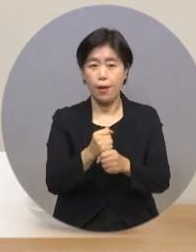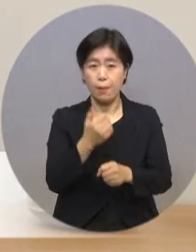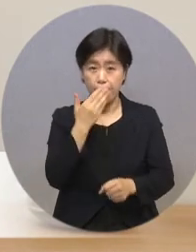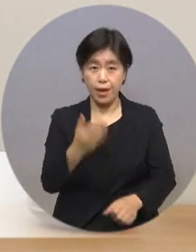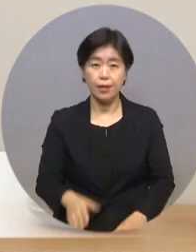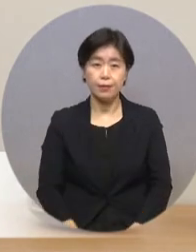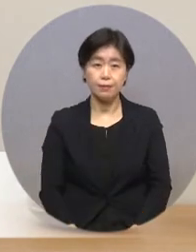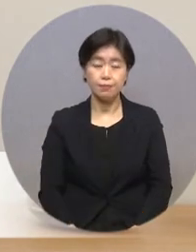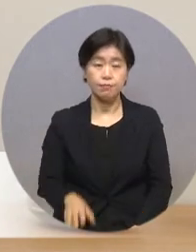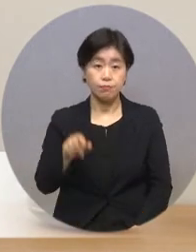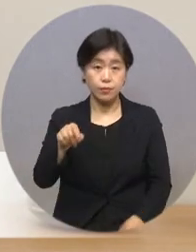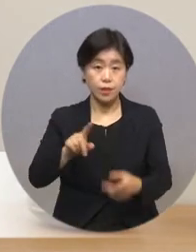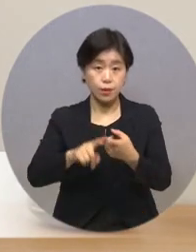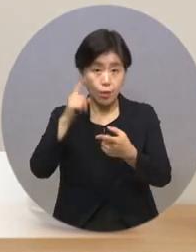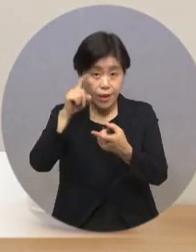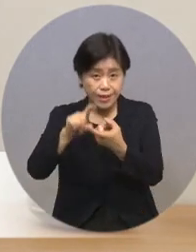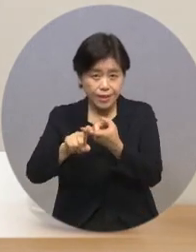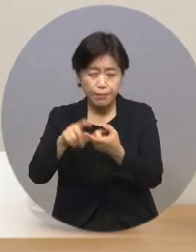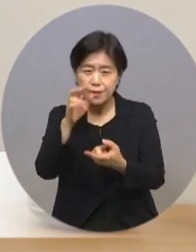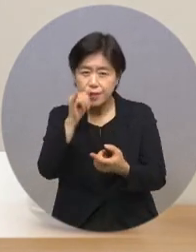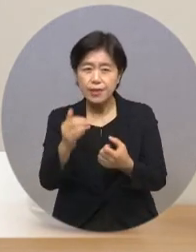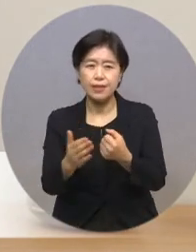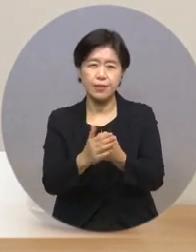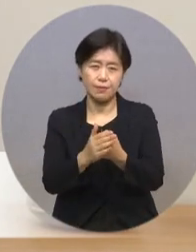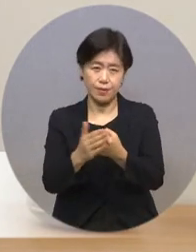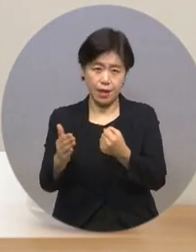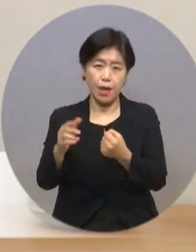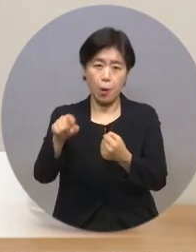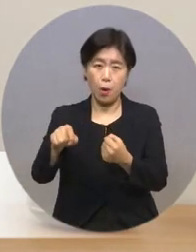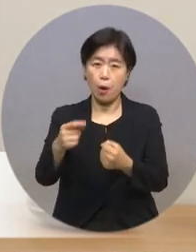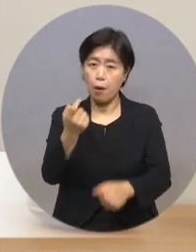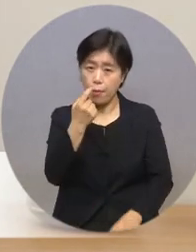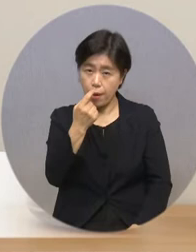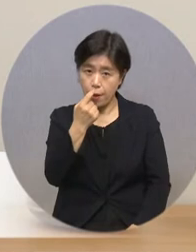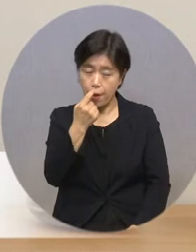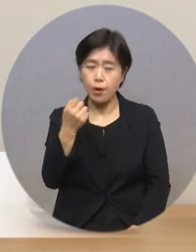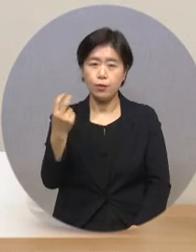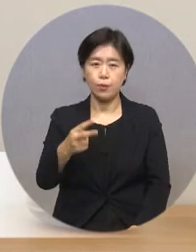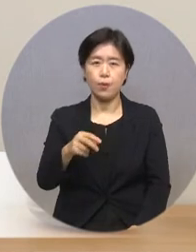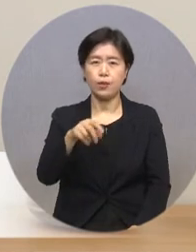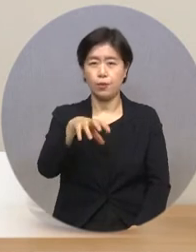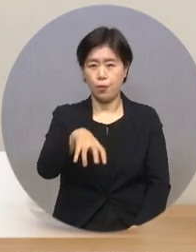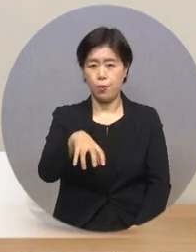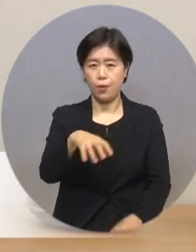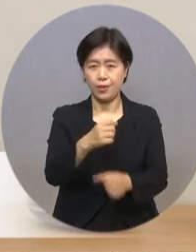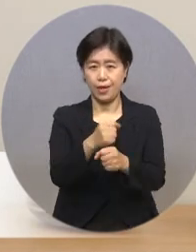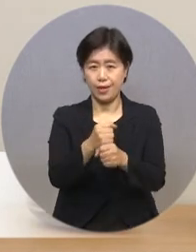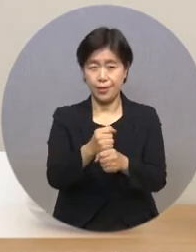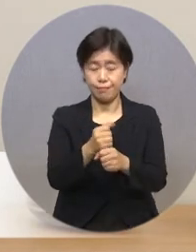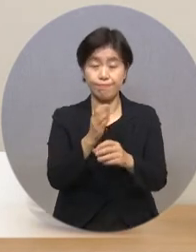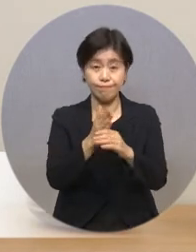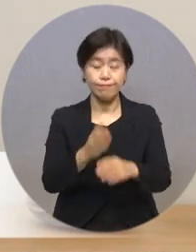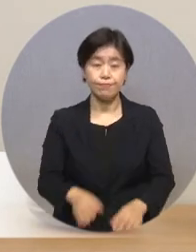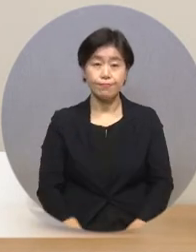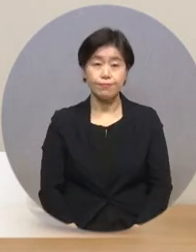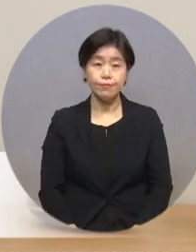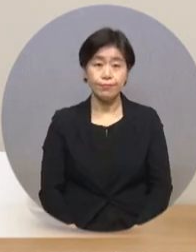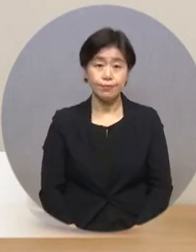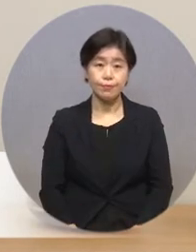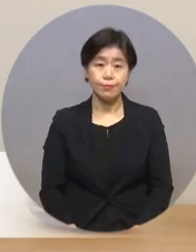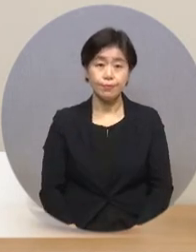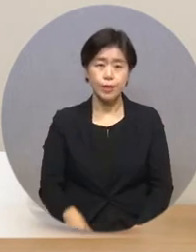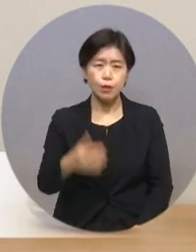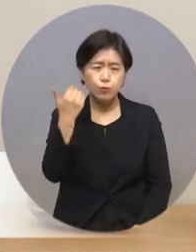공예인 테라리움에 관심을 갖게 되어 이 테라리움 공예를 배우고 또 이렇게 작업을 하고 있습니다. 같은 재료를 가지고도